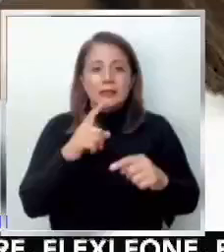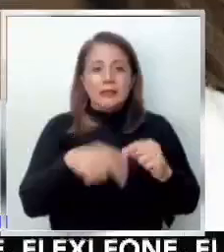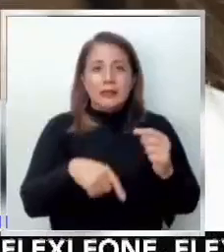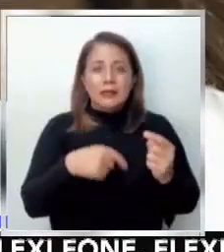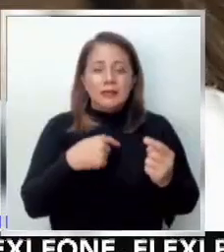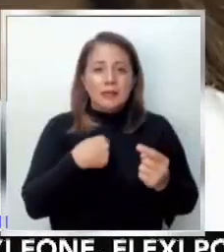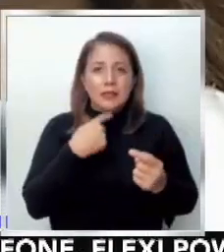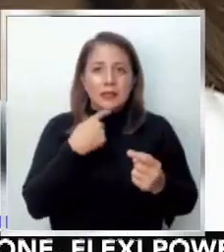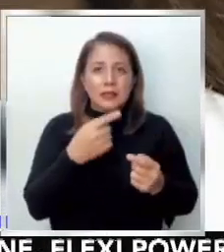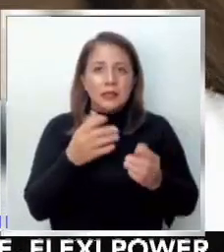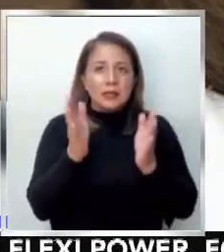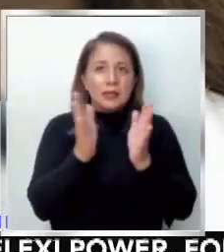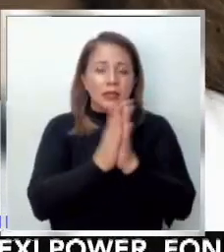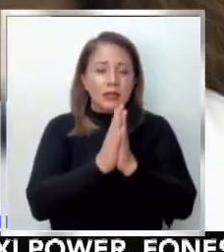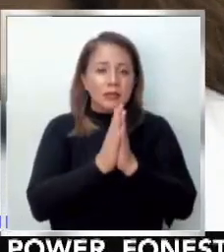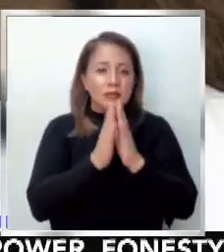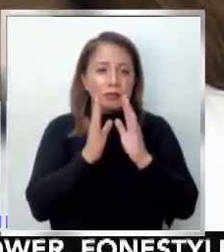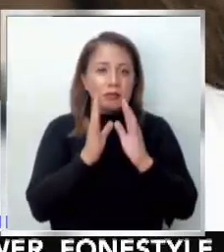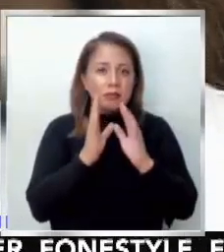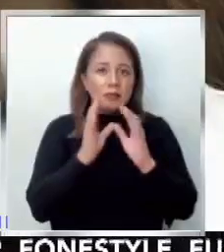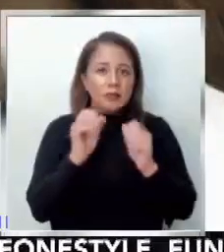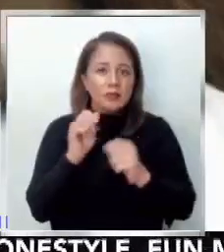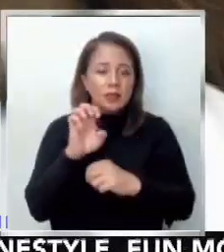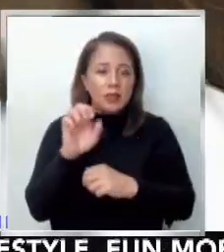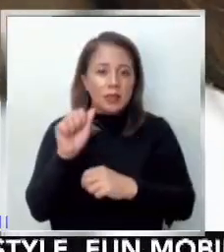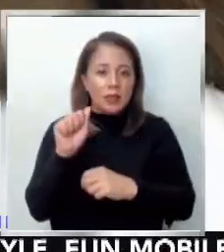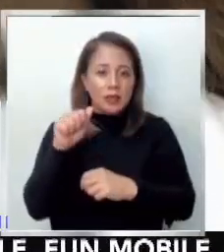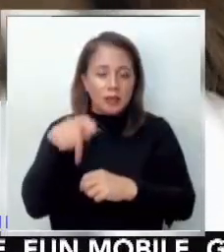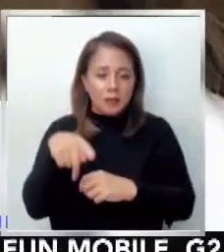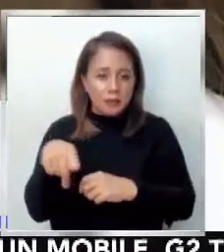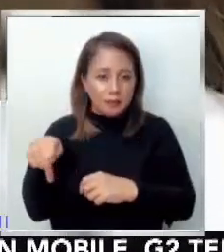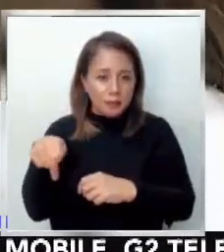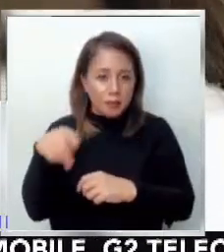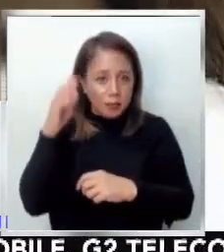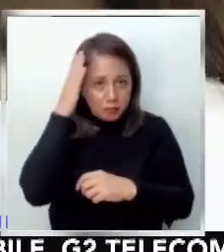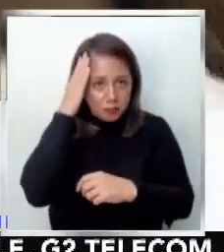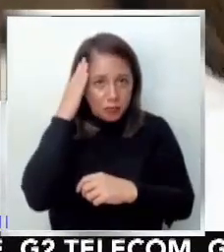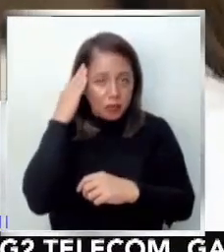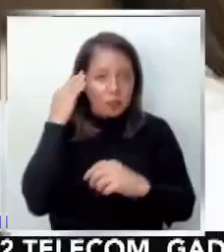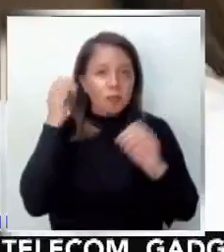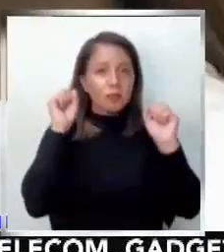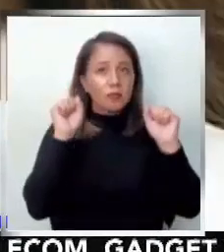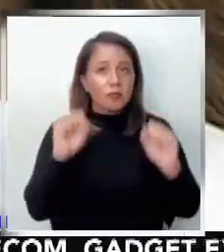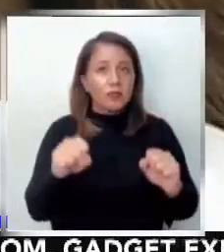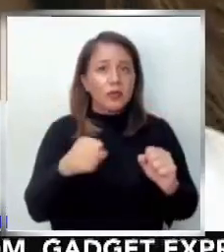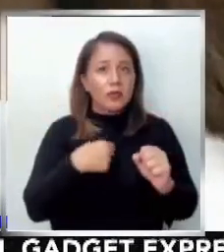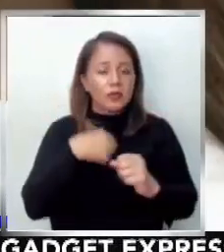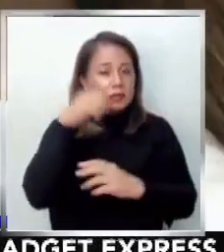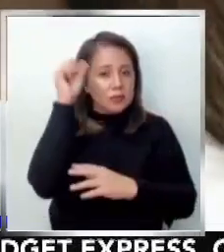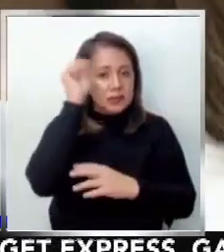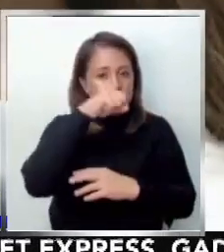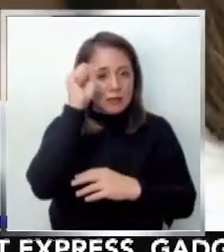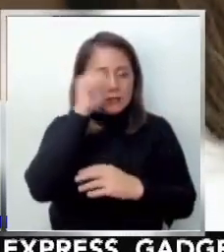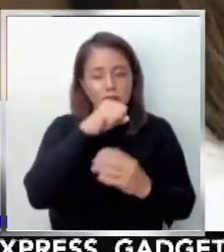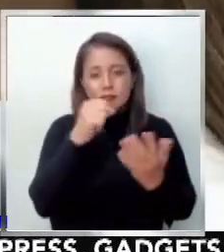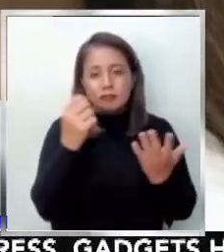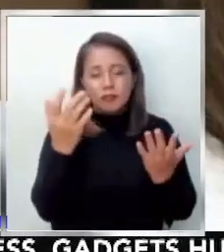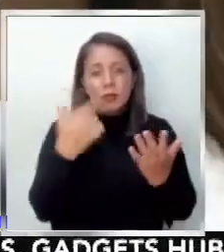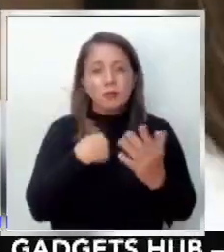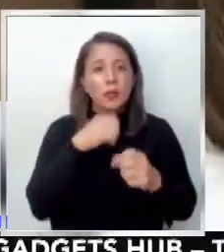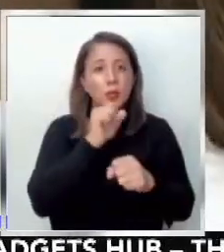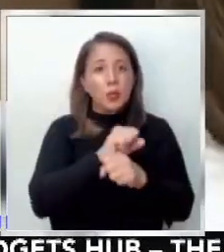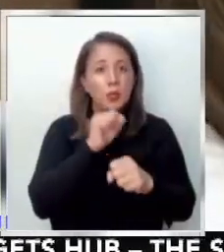kay President ng AYAC po na kung pwede pong magkaroon po ako ng scholarship. Bali, mag-work po ako sa kanila